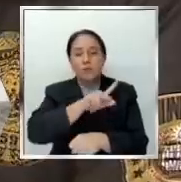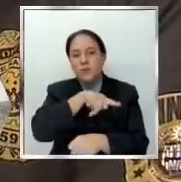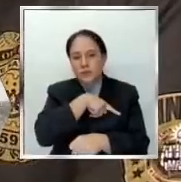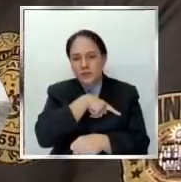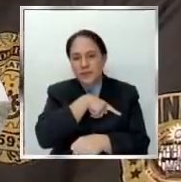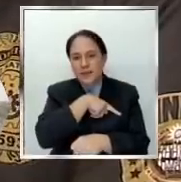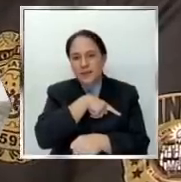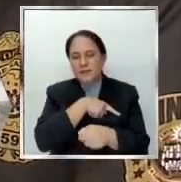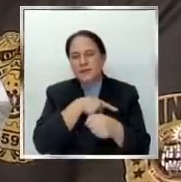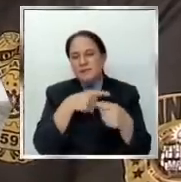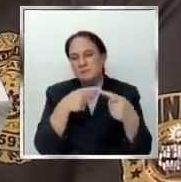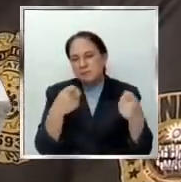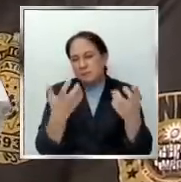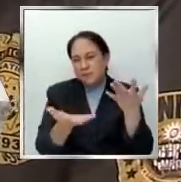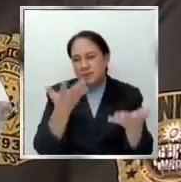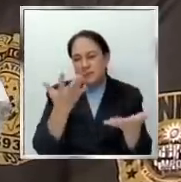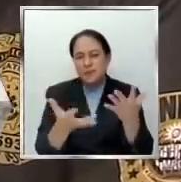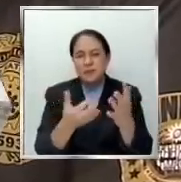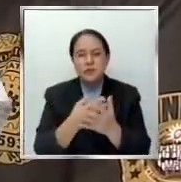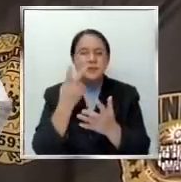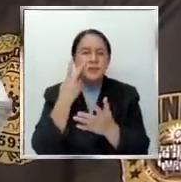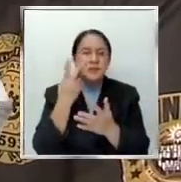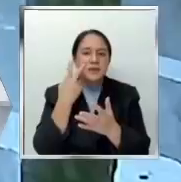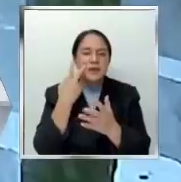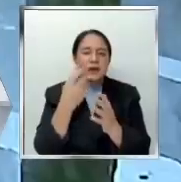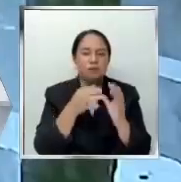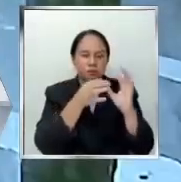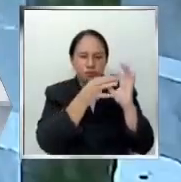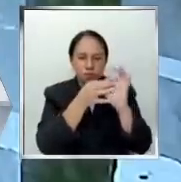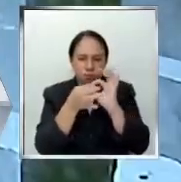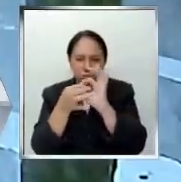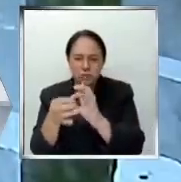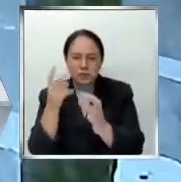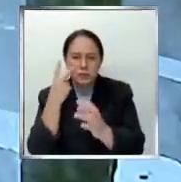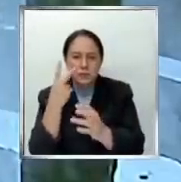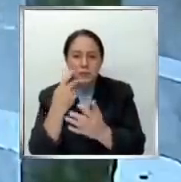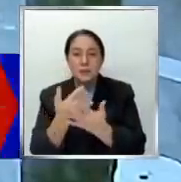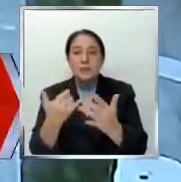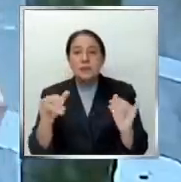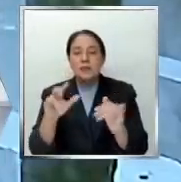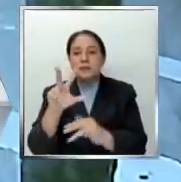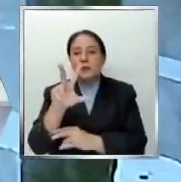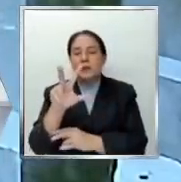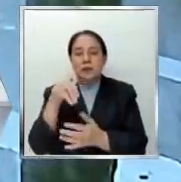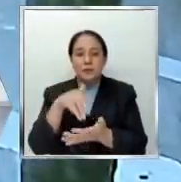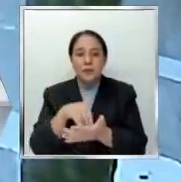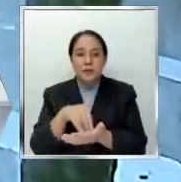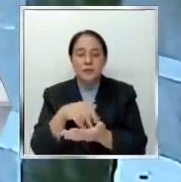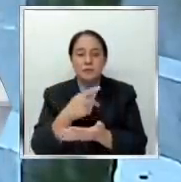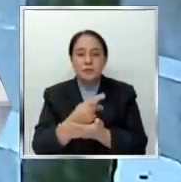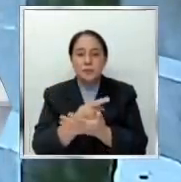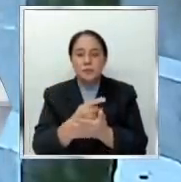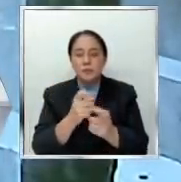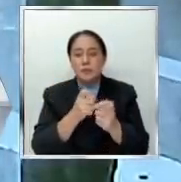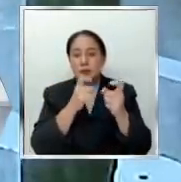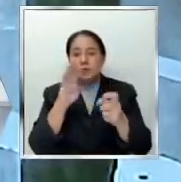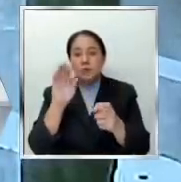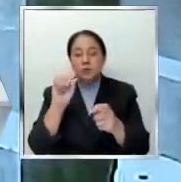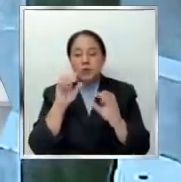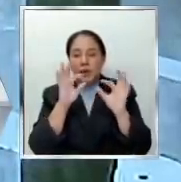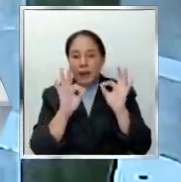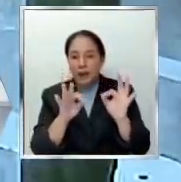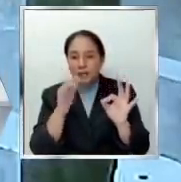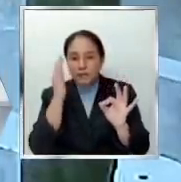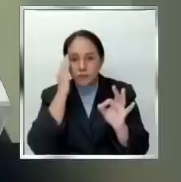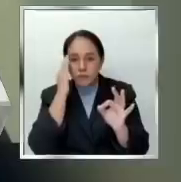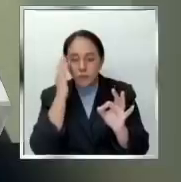ito. Titingnan din natin kung may mga connection ba talaga ito. May alok na 300,000 pesos na pabuya ang BOC sa sino man makapagtuturo sa